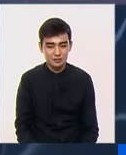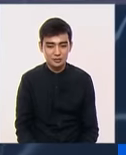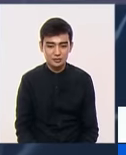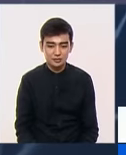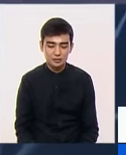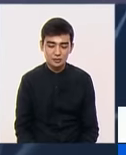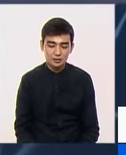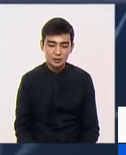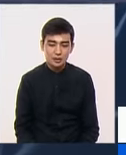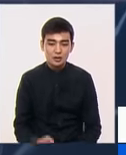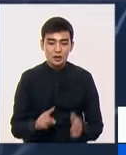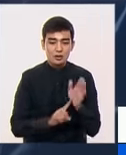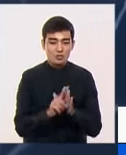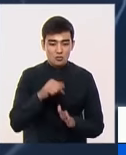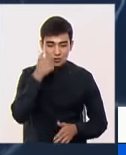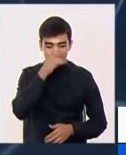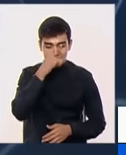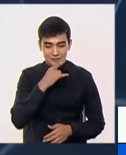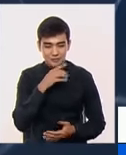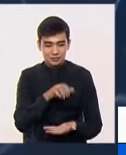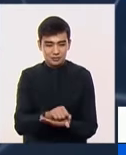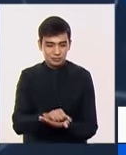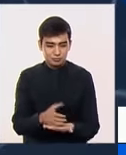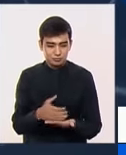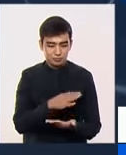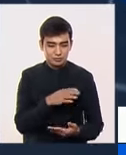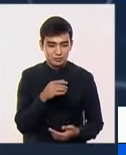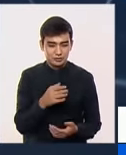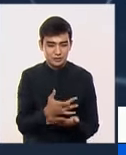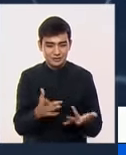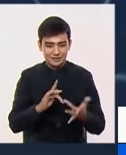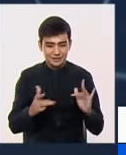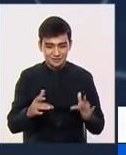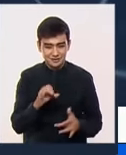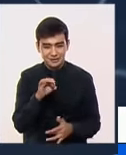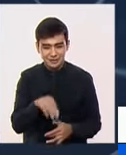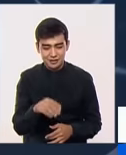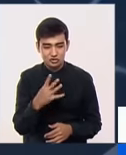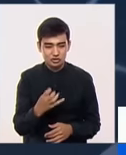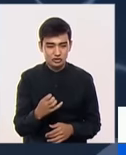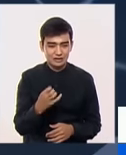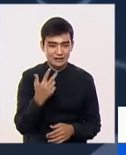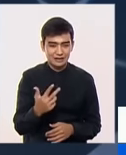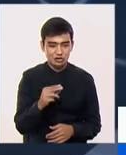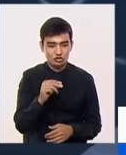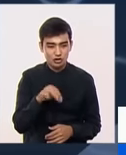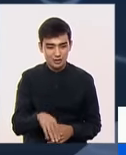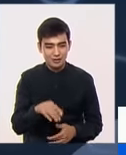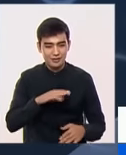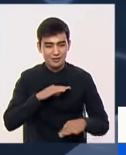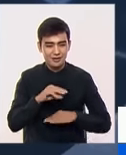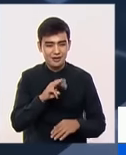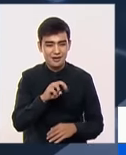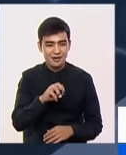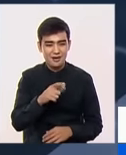с начала года в казахстане выявили около полутора тысяч сайтов и 430 чатов мессенджере telegram где продавали